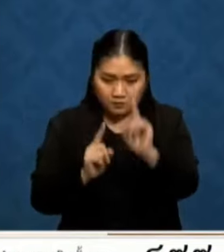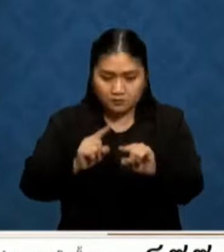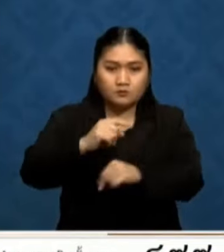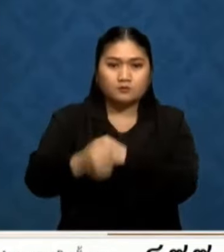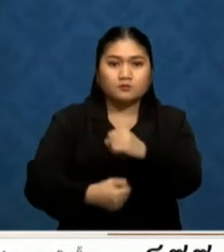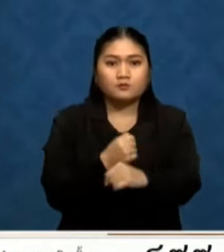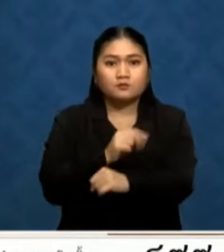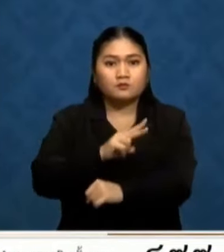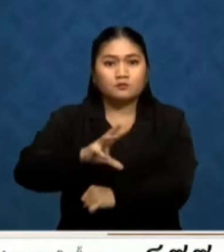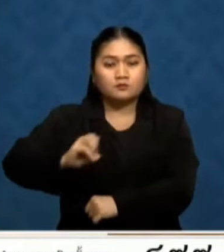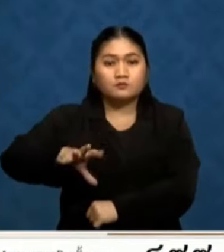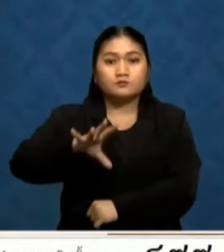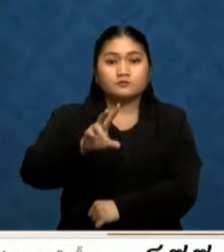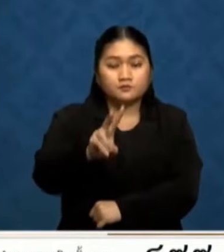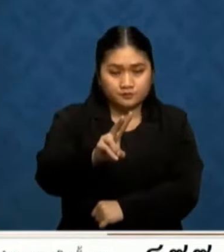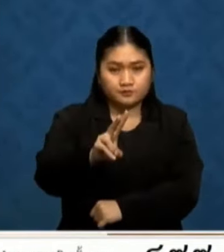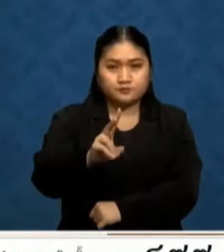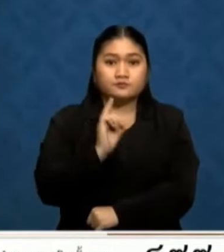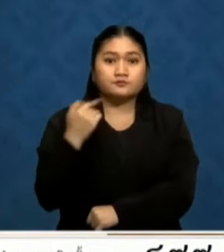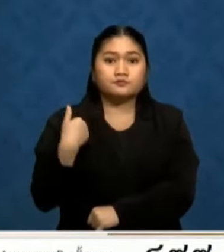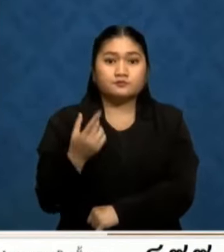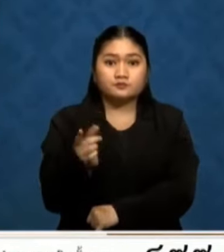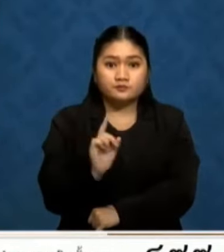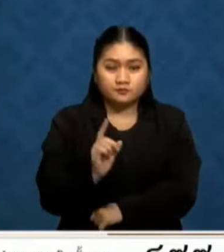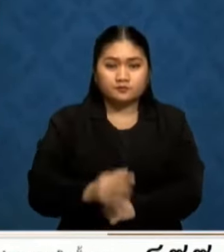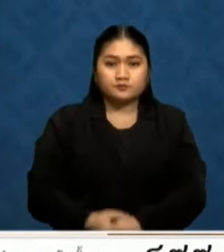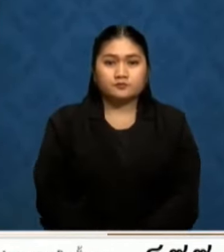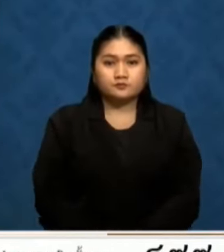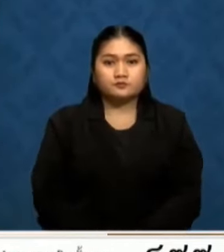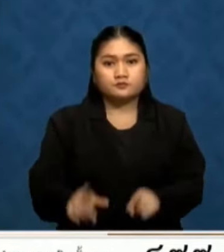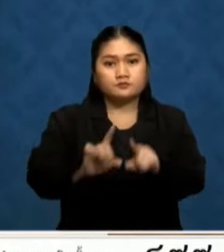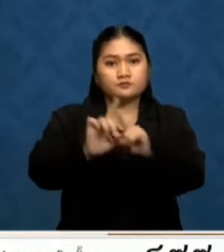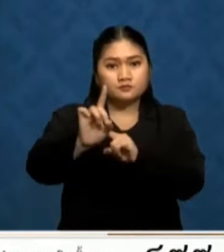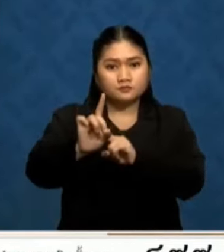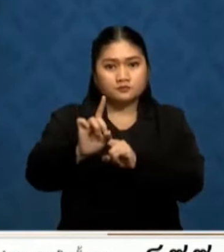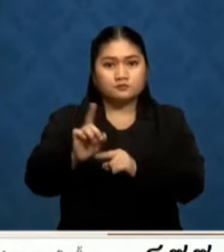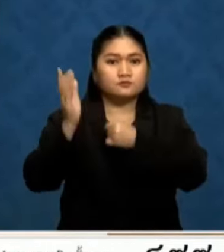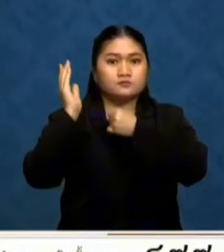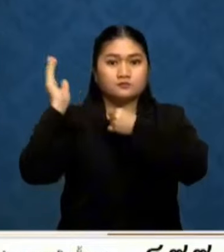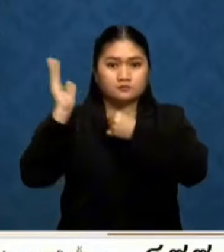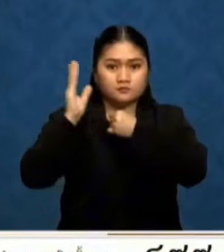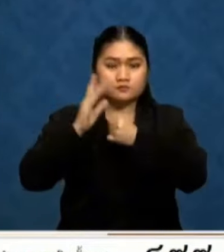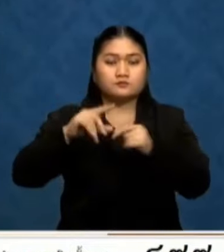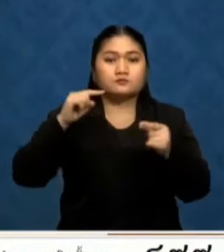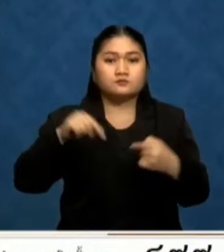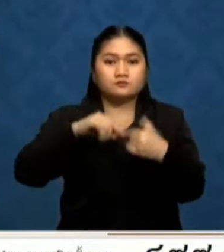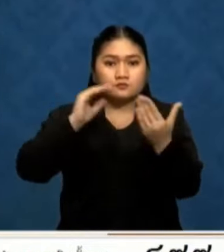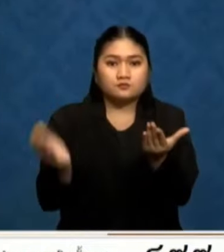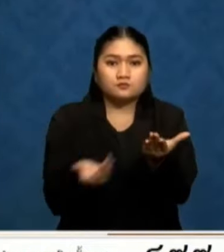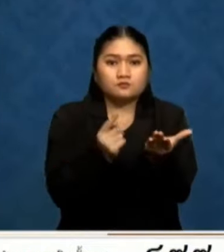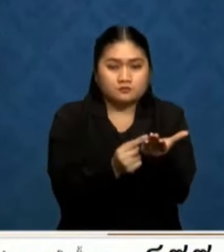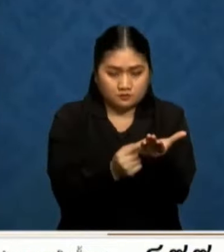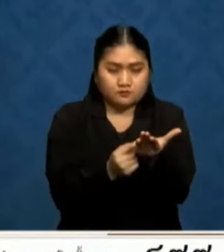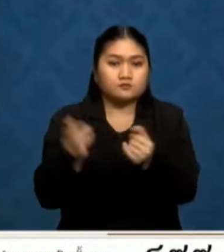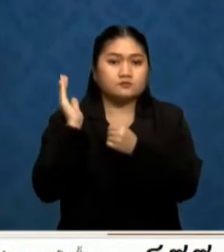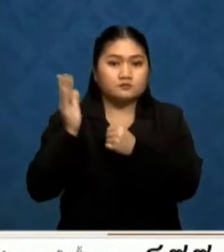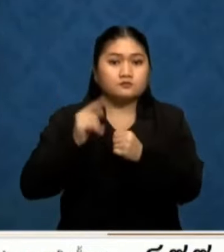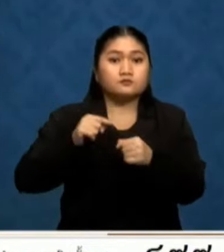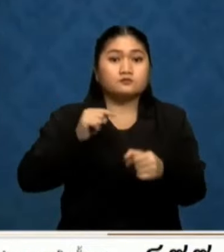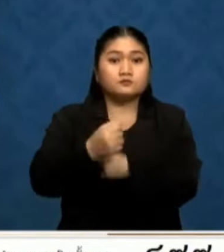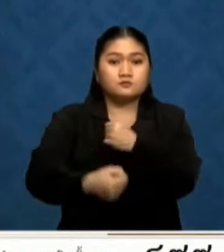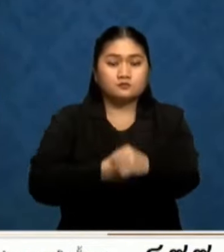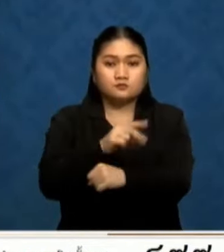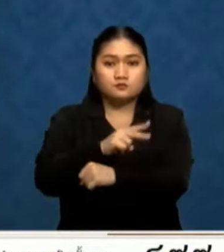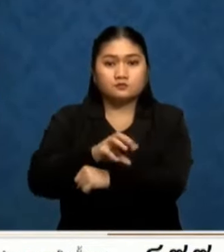พอส.2562ดังนี้1.คําทแรงประกอบงบประมาณรายจ่ายเพิมเติประจำปีงก ment Carolina